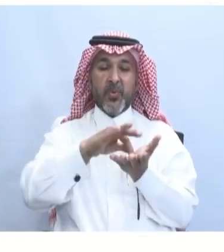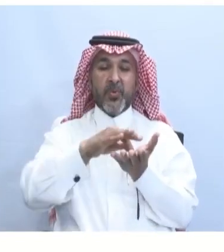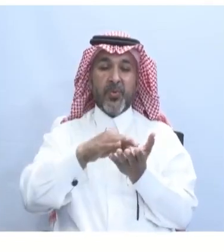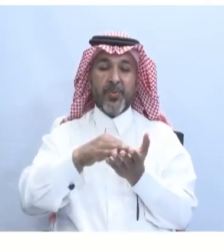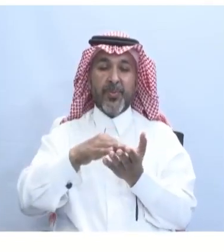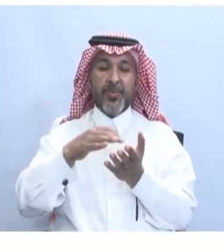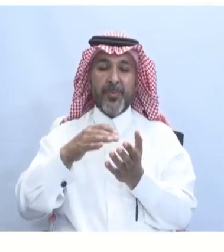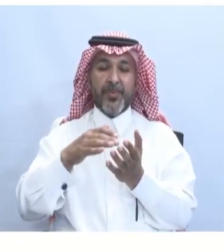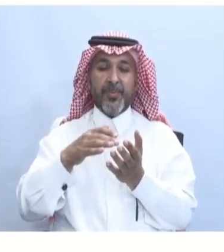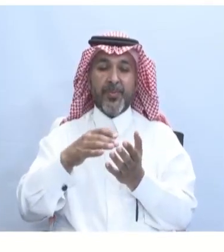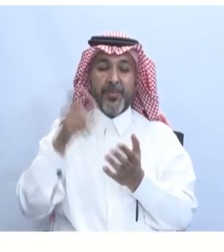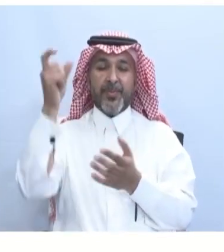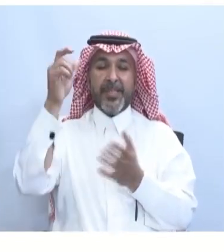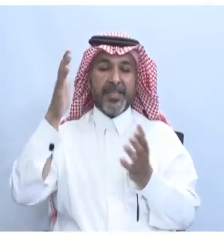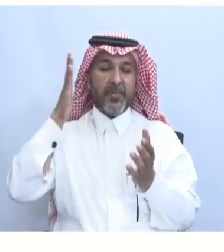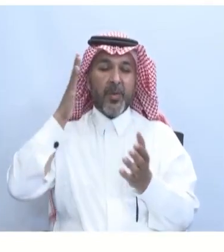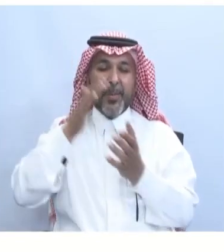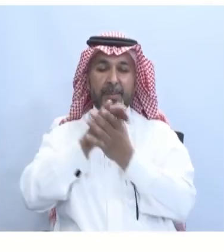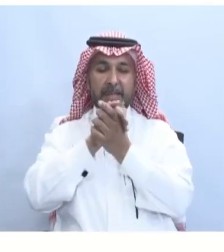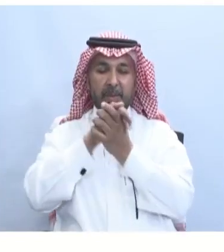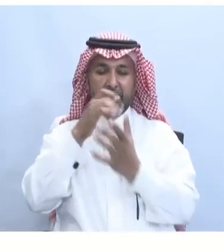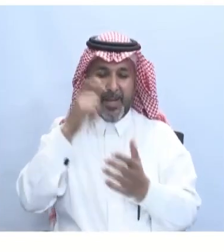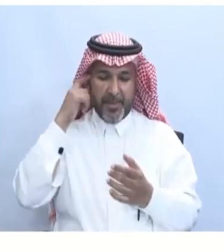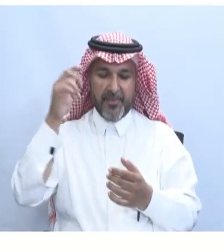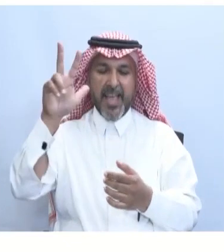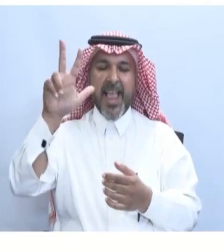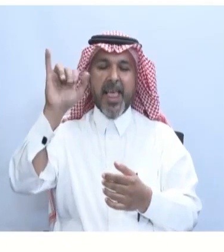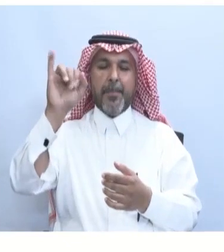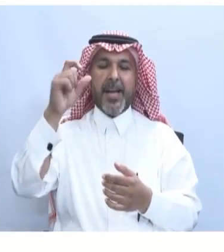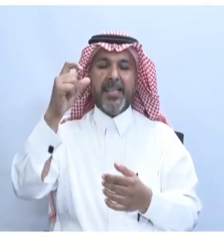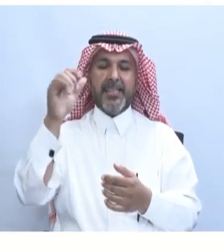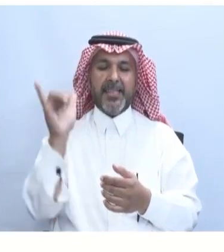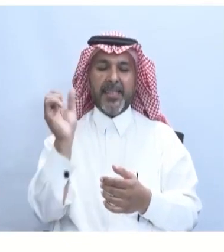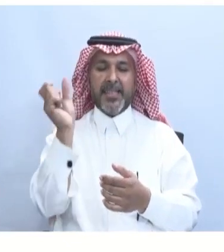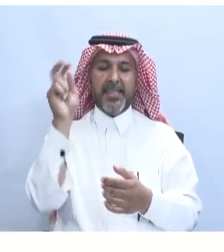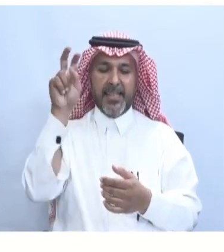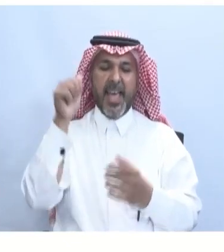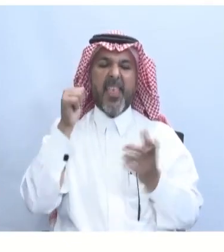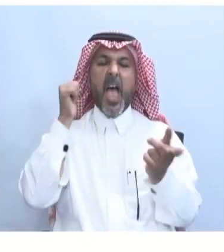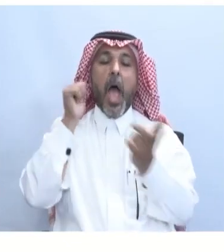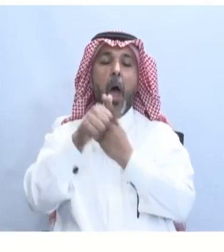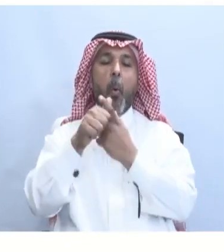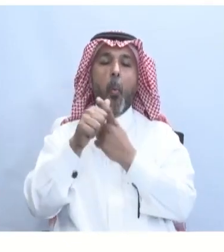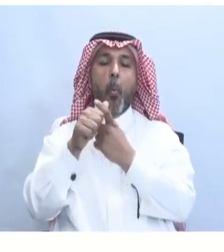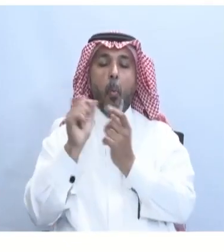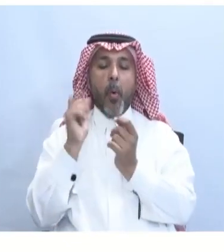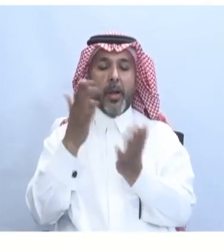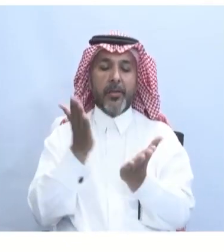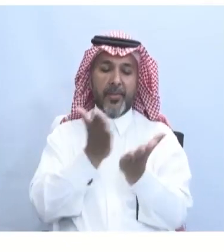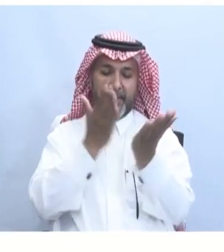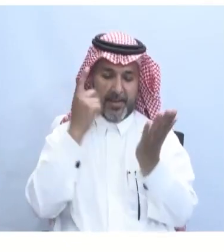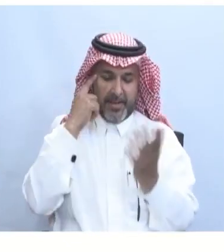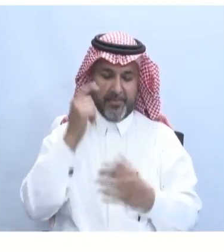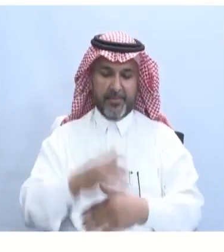في شبه الجزيره العربيه اساسها ماذا احساس الحضاره الاسلاميه التي انطلقت من المدينه